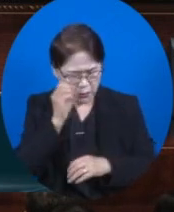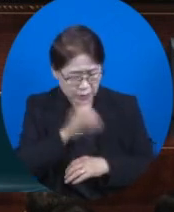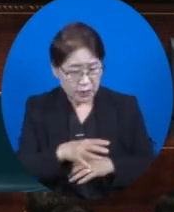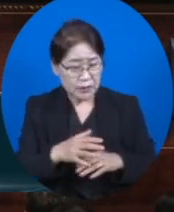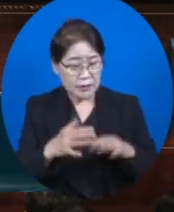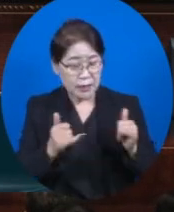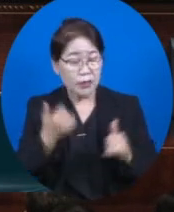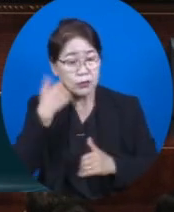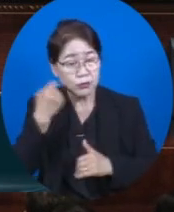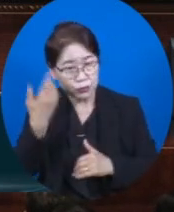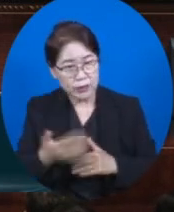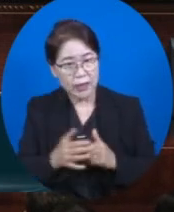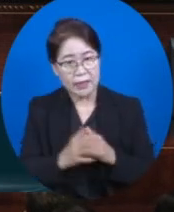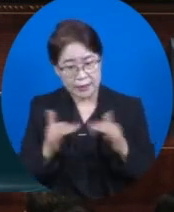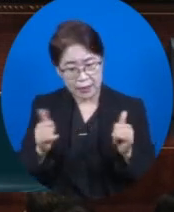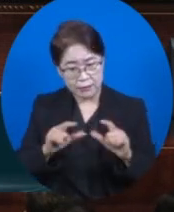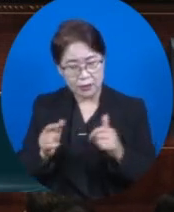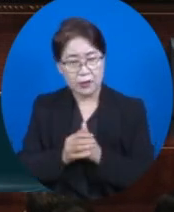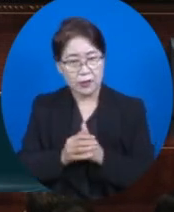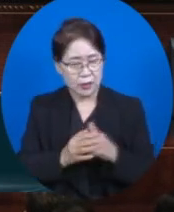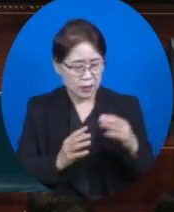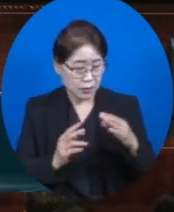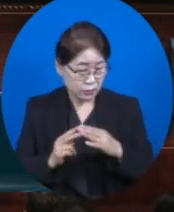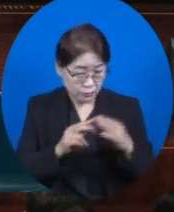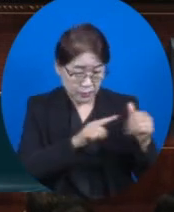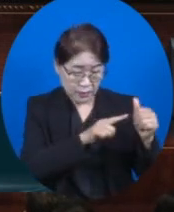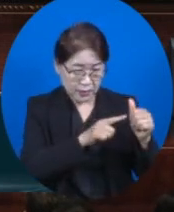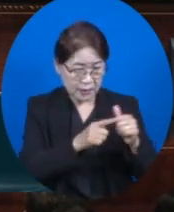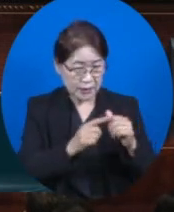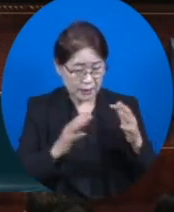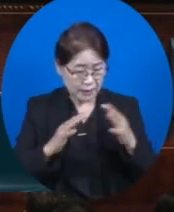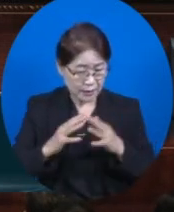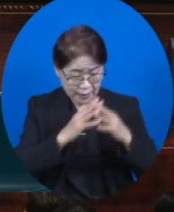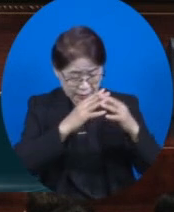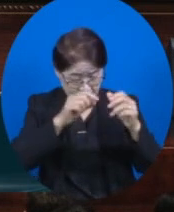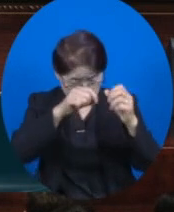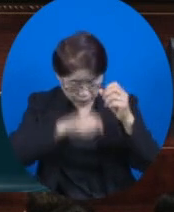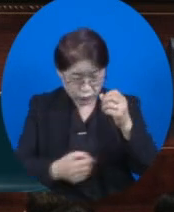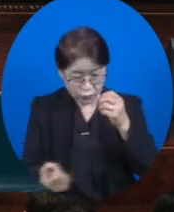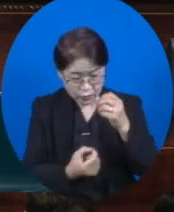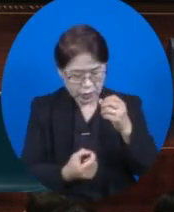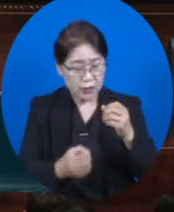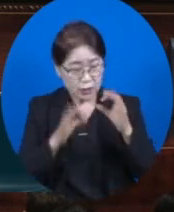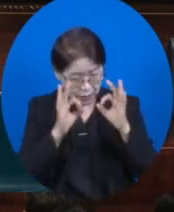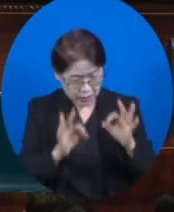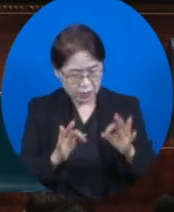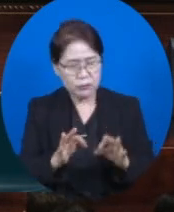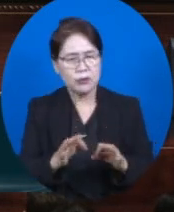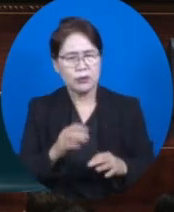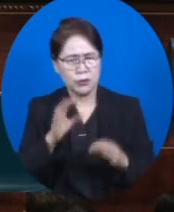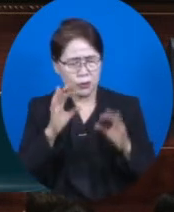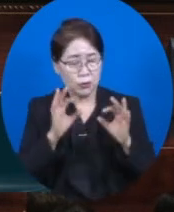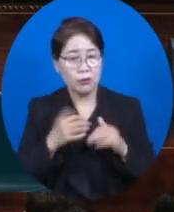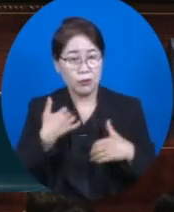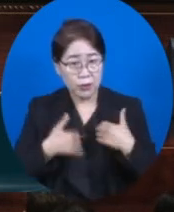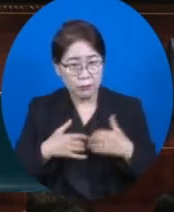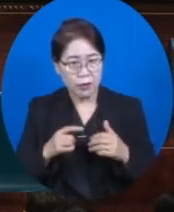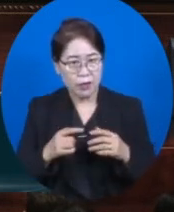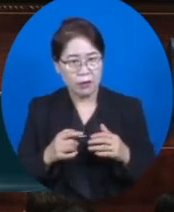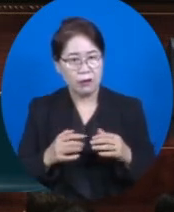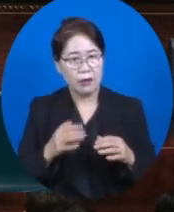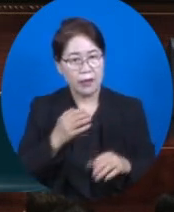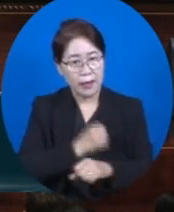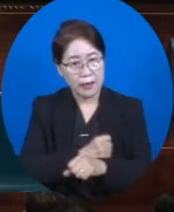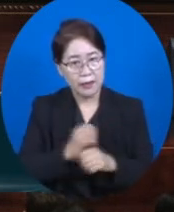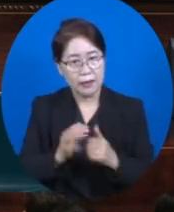자가 누구냐 사람들이 스룹바벨의 손에 달인줄이 있음을 보고 기뻐하리라이 일곱은 온 세상에